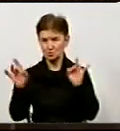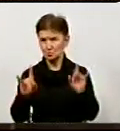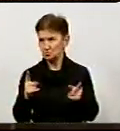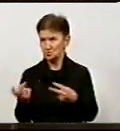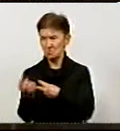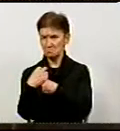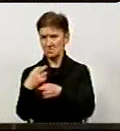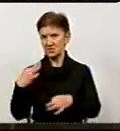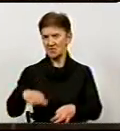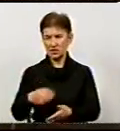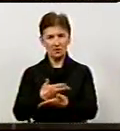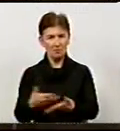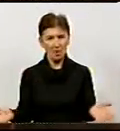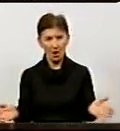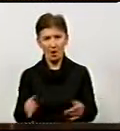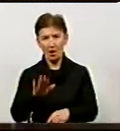немає. Потім